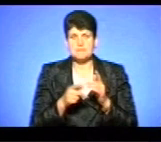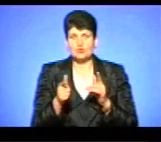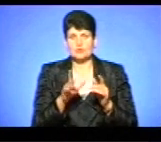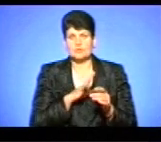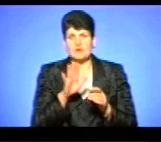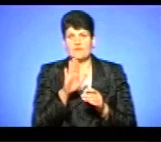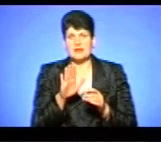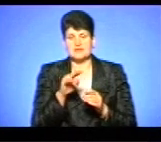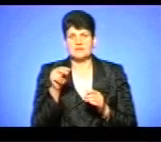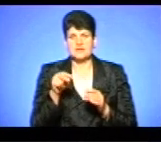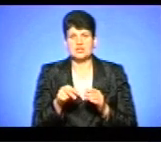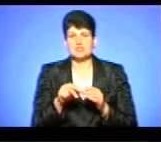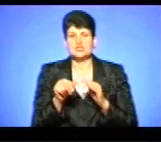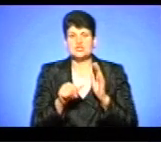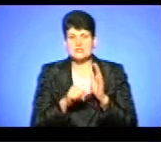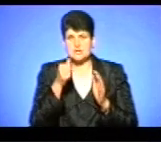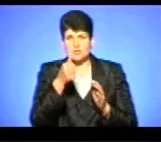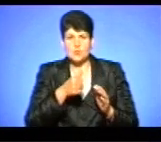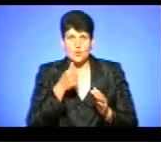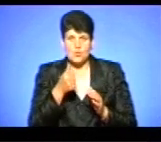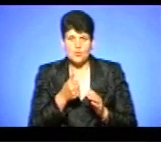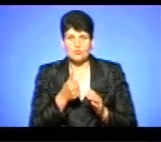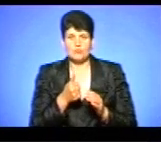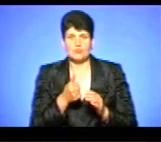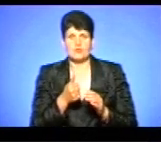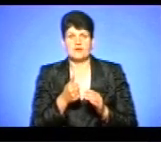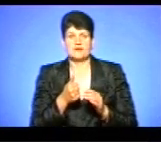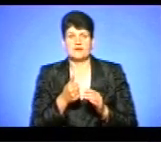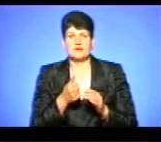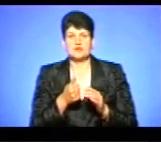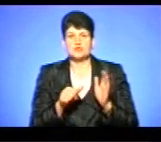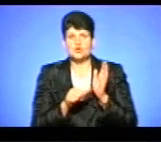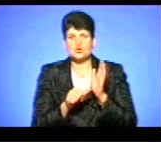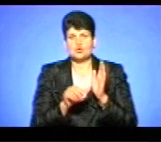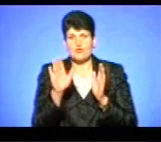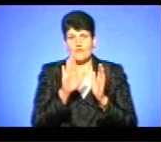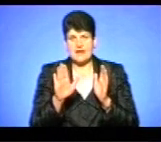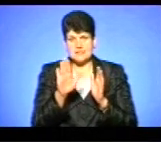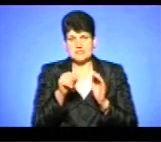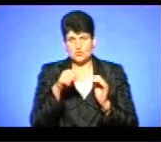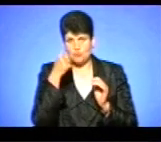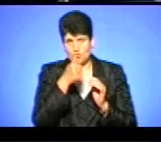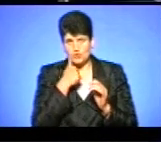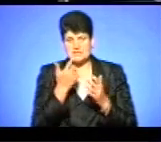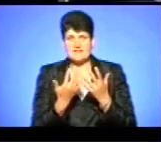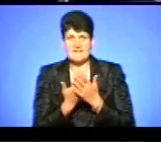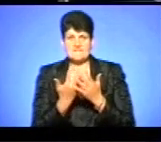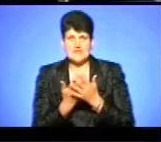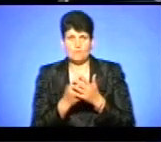почалася ще у вересні 2016 року. В прокат фільм вийде 6 вересня цього року.